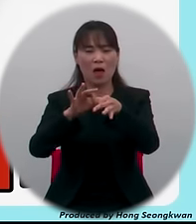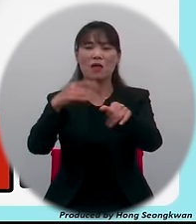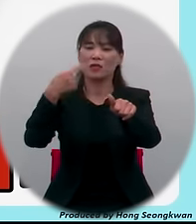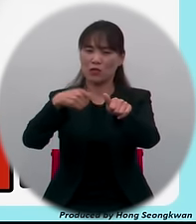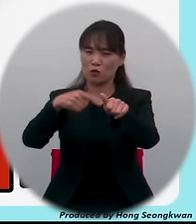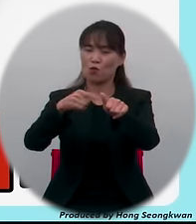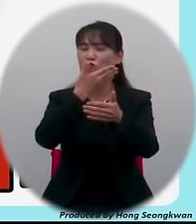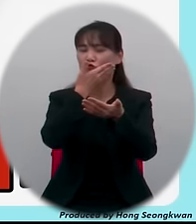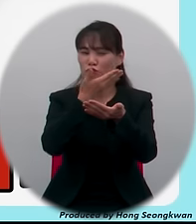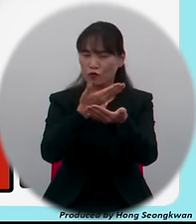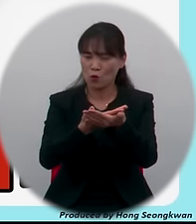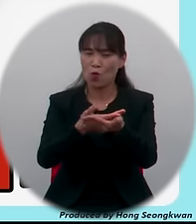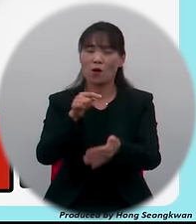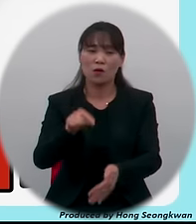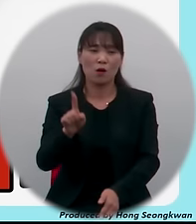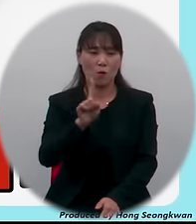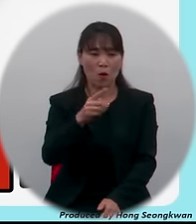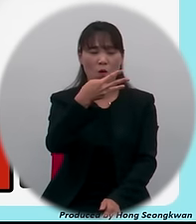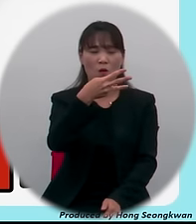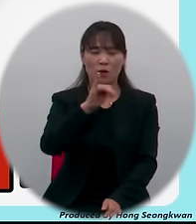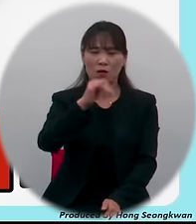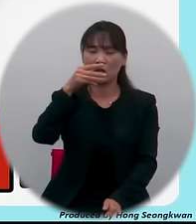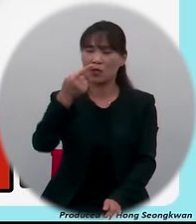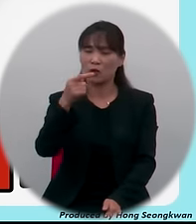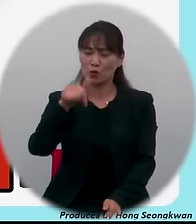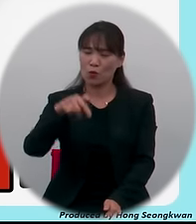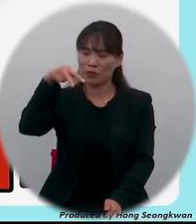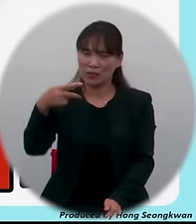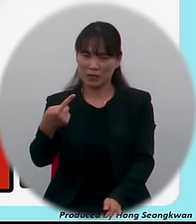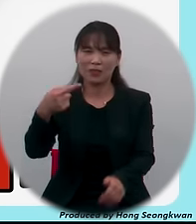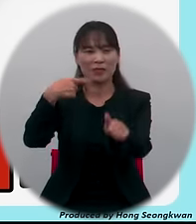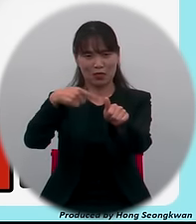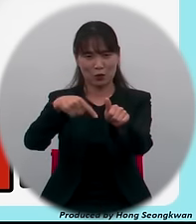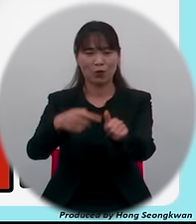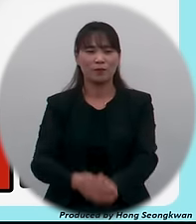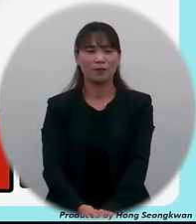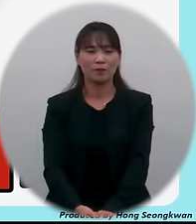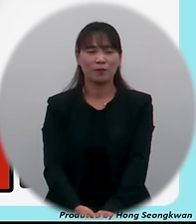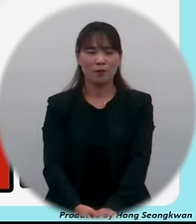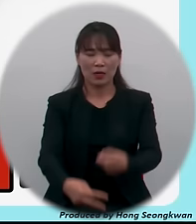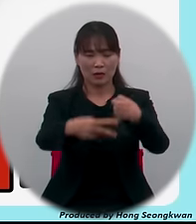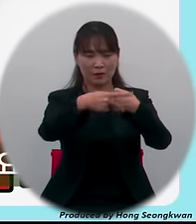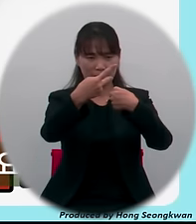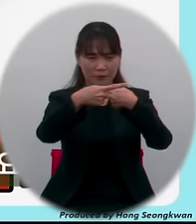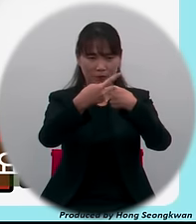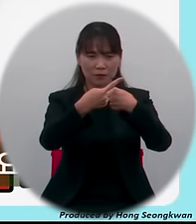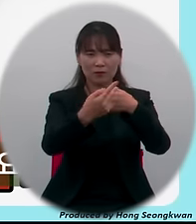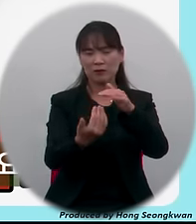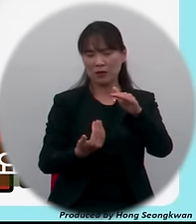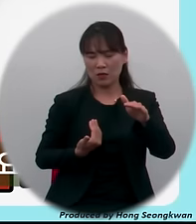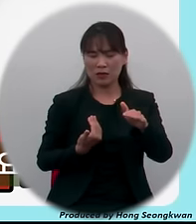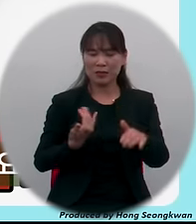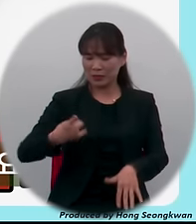사용하는 지도가 아주 중요해졌는데 이것을 저는 리톡스 지도라고 말씀을 드리겠습니다 즉